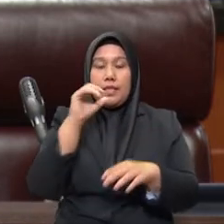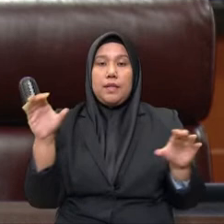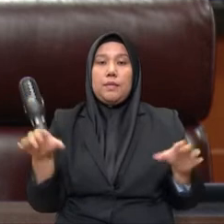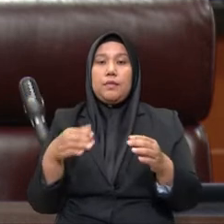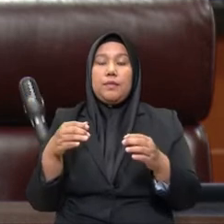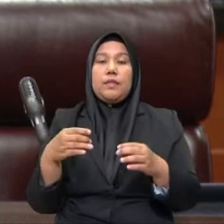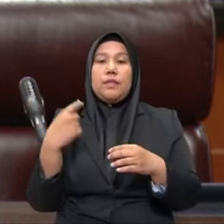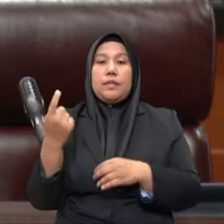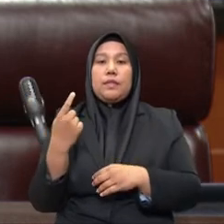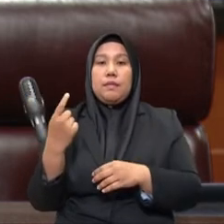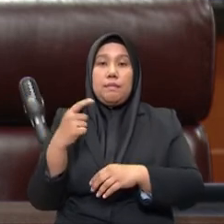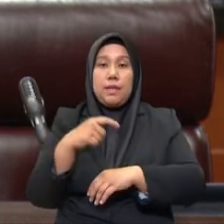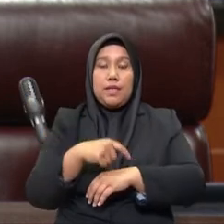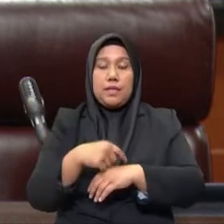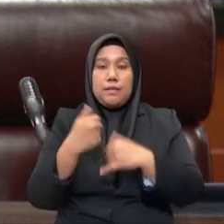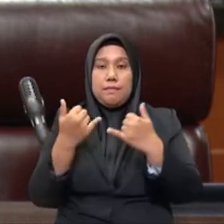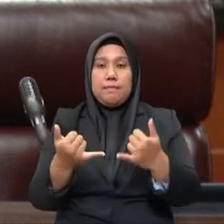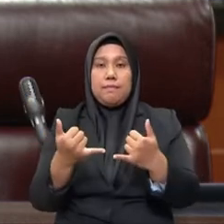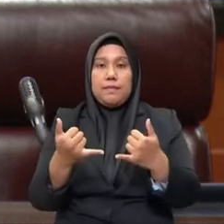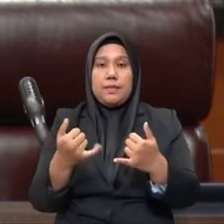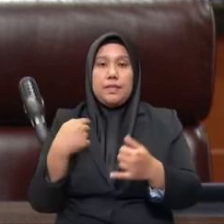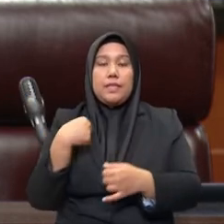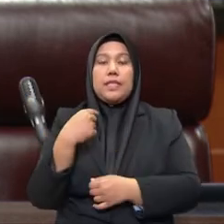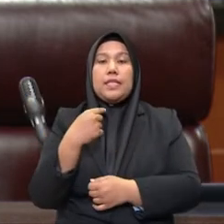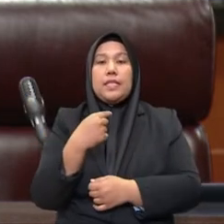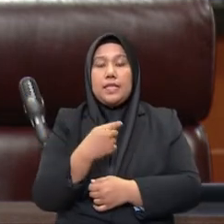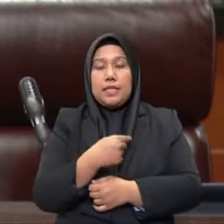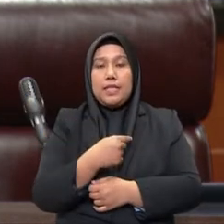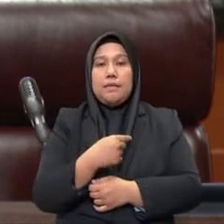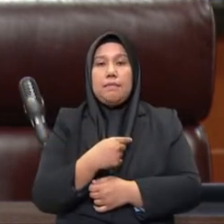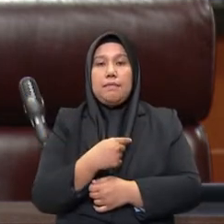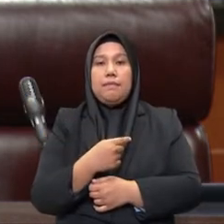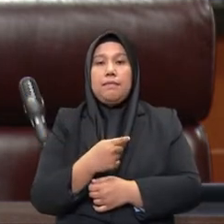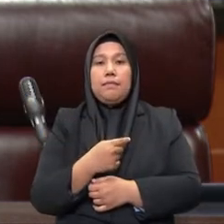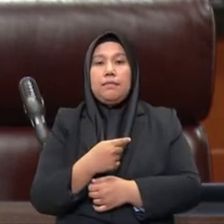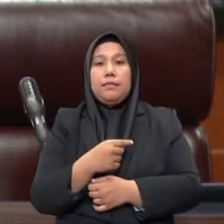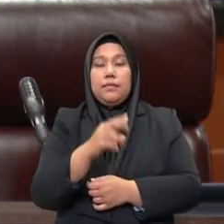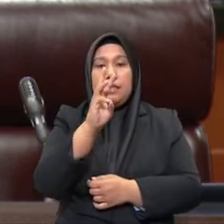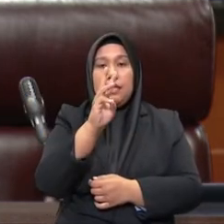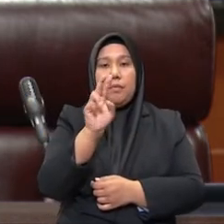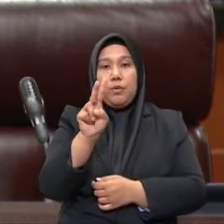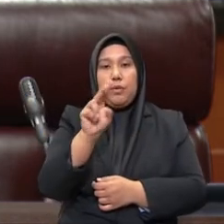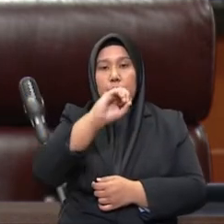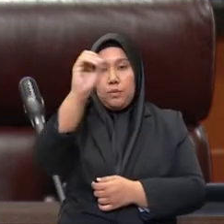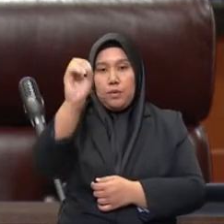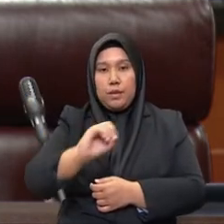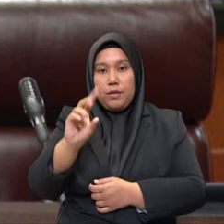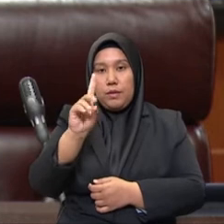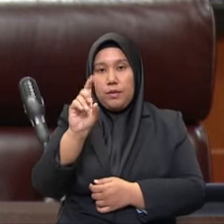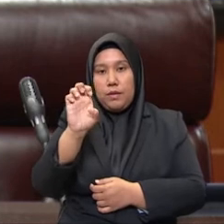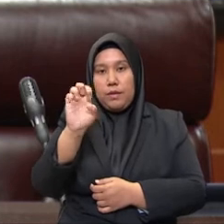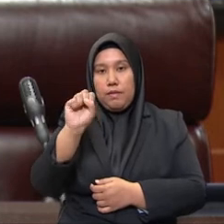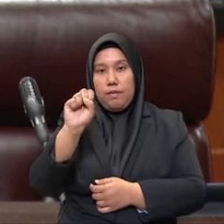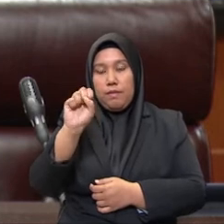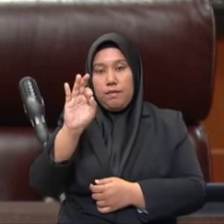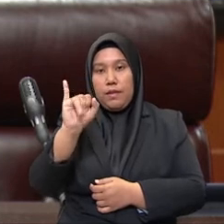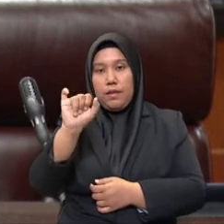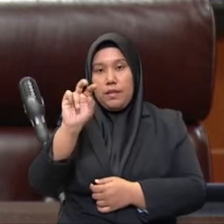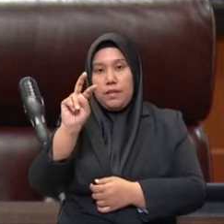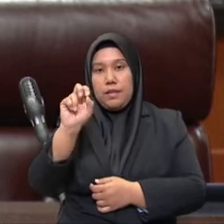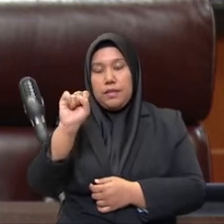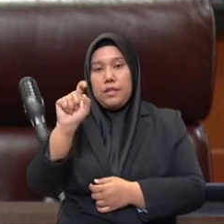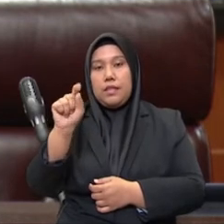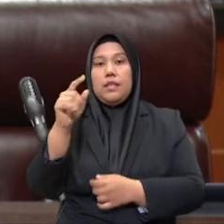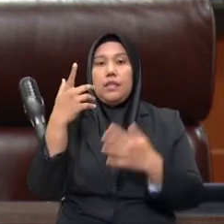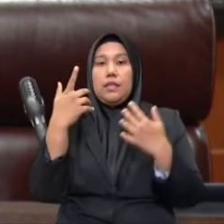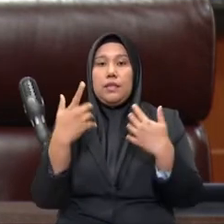buat masa ini, kita akan mengalami defisit lebih kurang 62% menjelang 2030. So, ini antara kajian-kajian yang